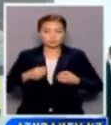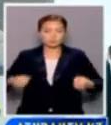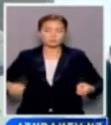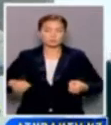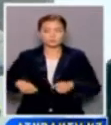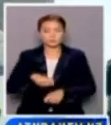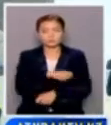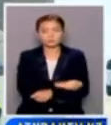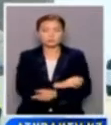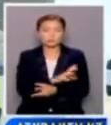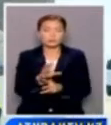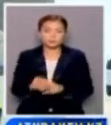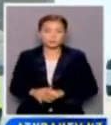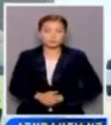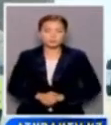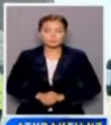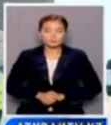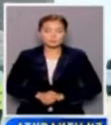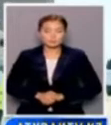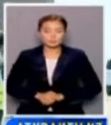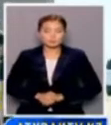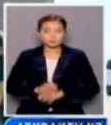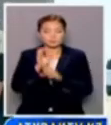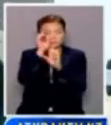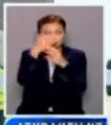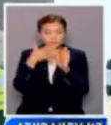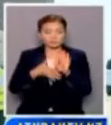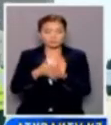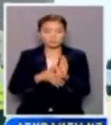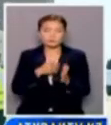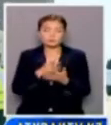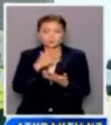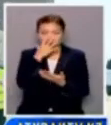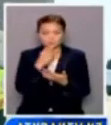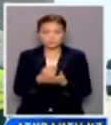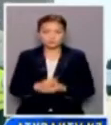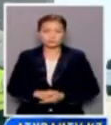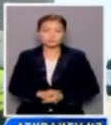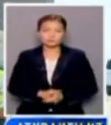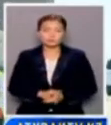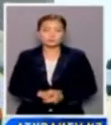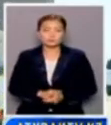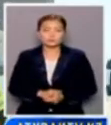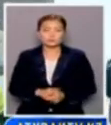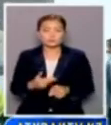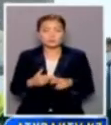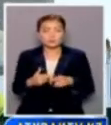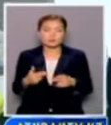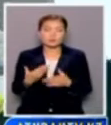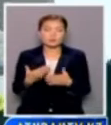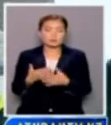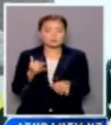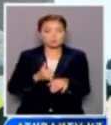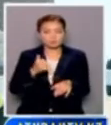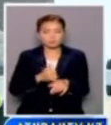алынған. Бірақ ол лабораторияның зертханасы бар, яғни ол керіннің қаншалықты осы